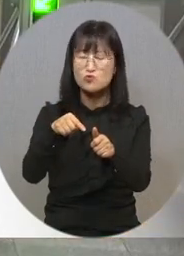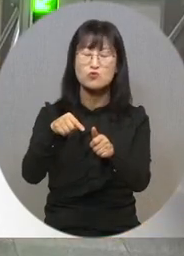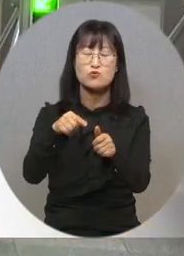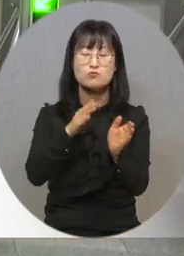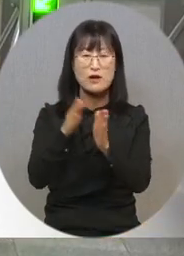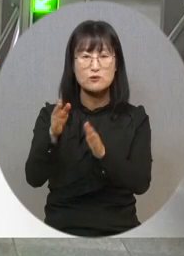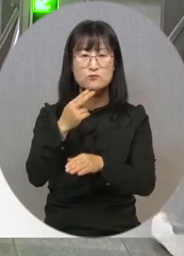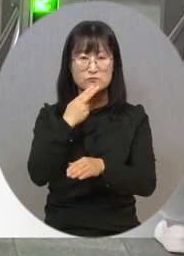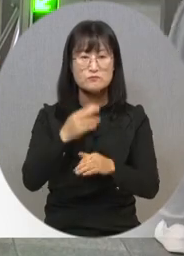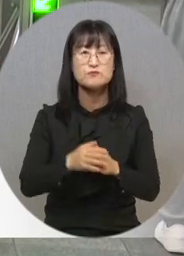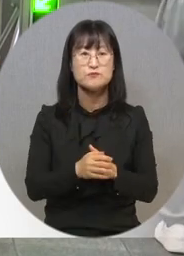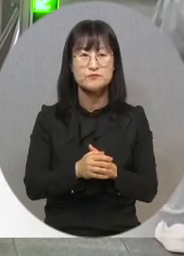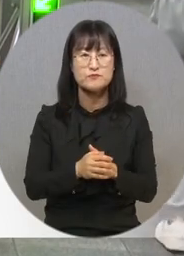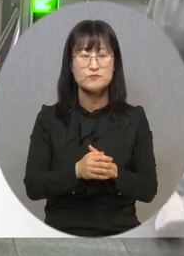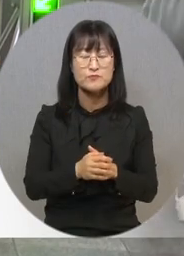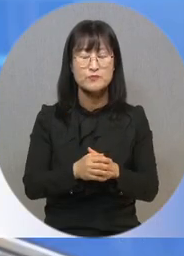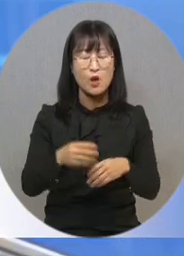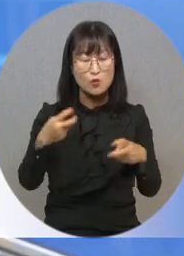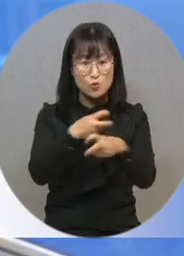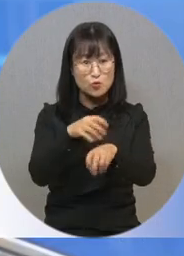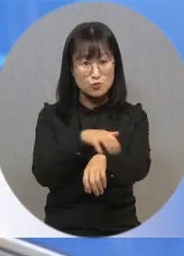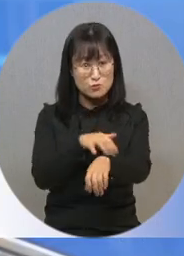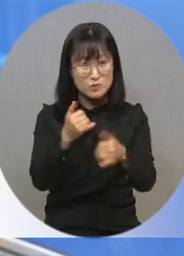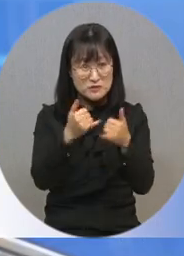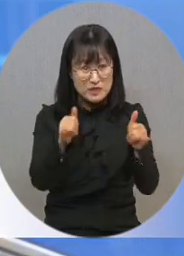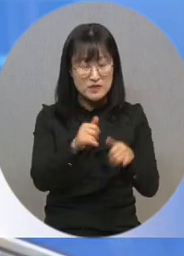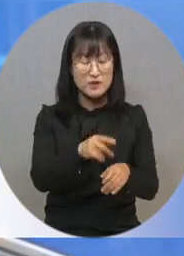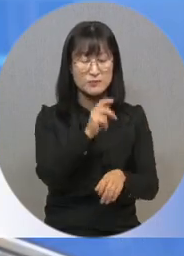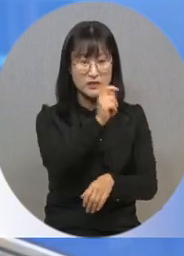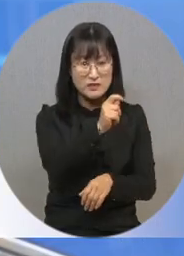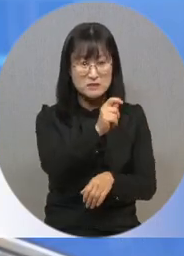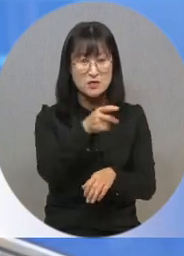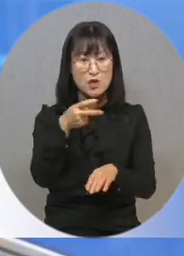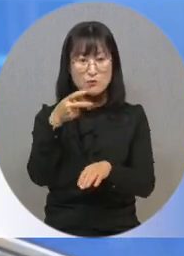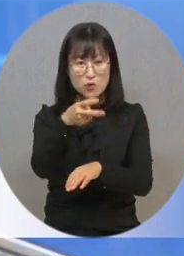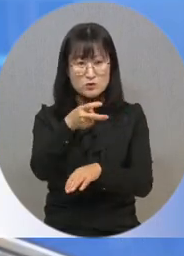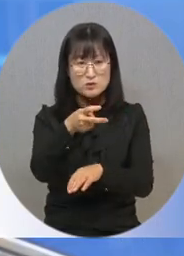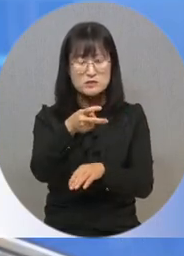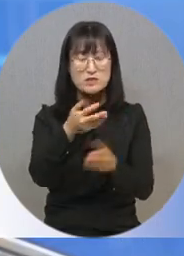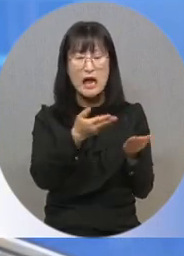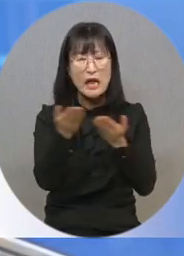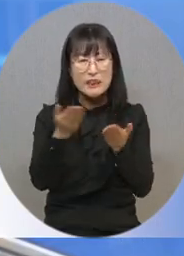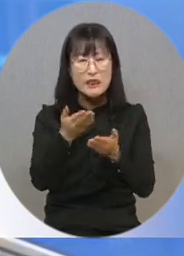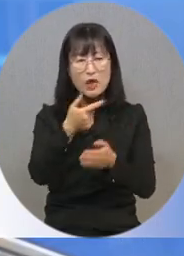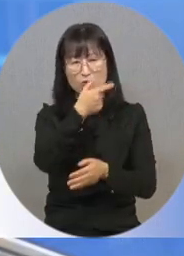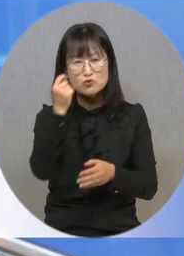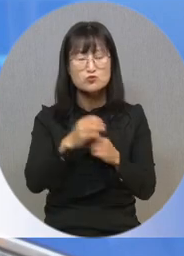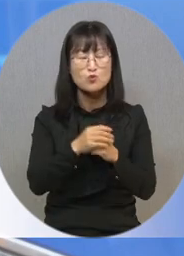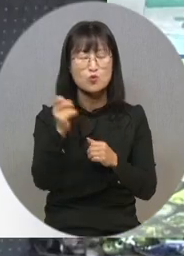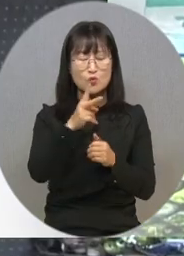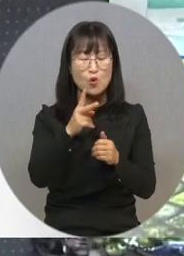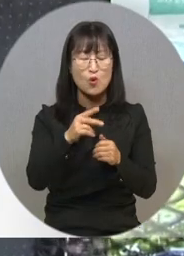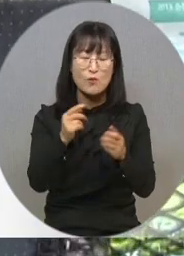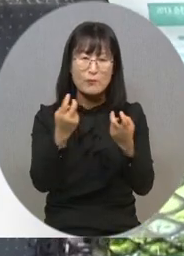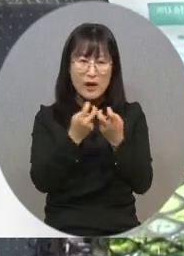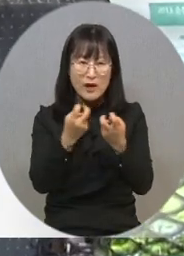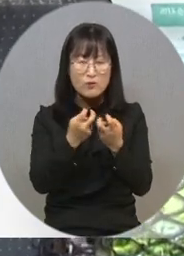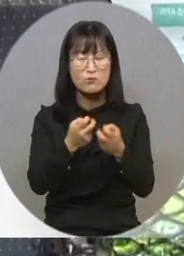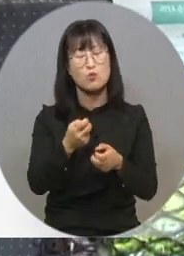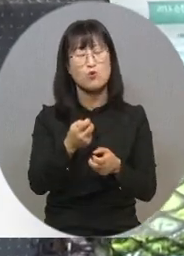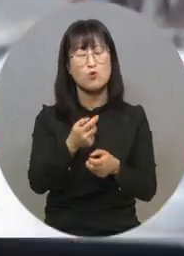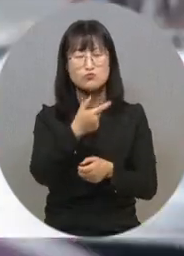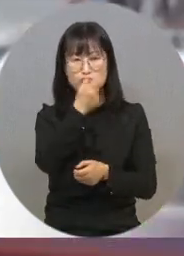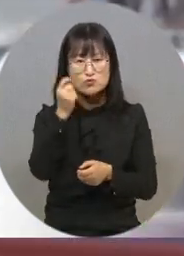않았습니다. 교통약자는 택시와 버스에 대한 안내 정보 부족, 교통약자 응대 요령 부족 등으로 불편을